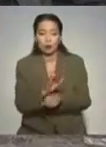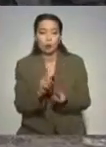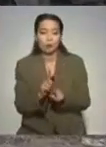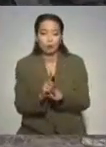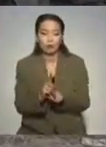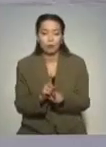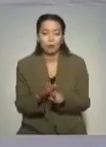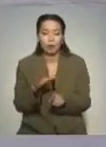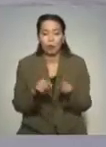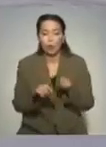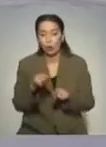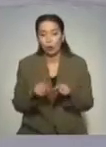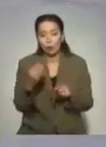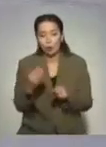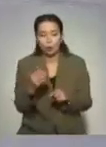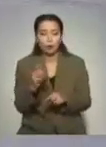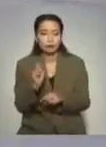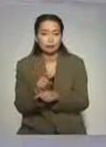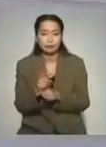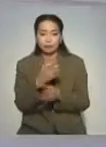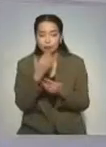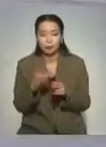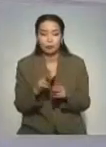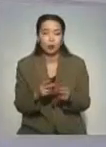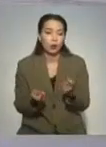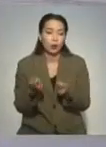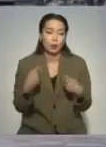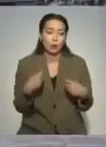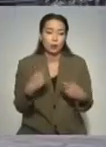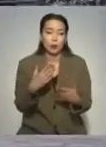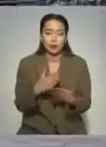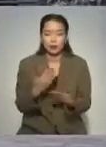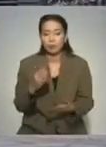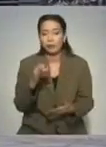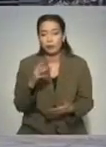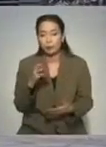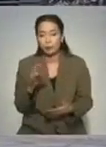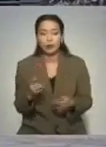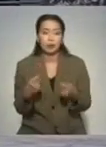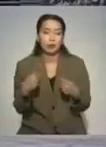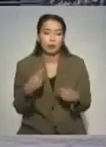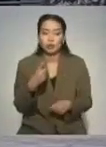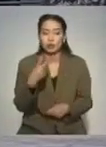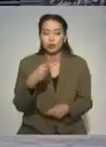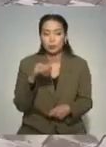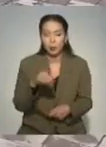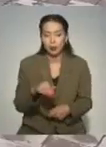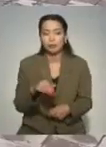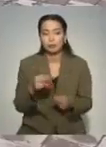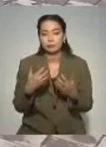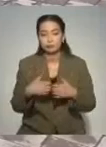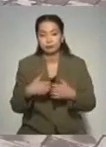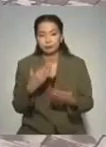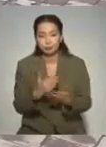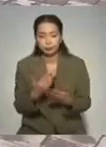ал отандық өнімге сұраныс жоқ. Сондықтан құны да құлдырап барады. Өткен күзде фермерлер өнімнің тоннасын 120 мың теңгеден өткізген екен. Сол